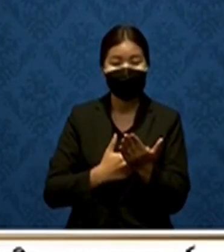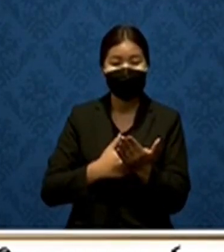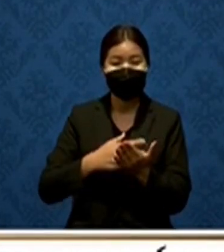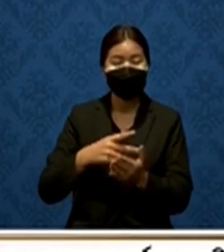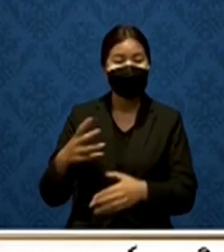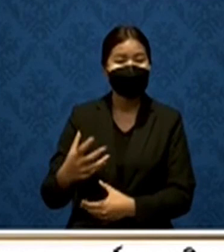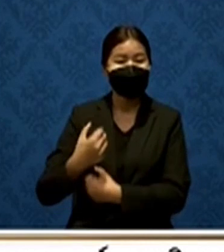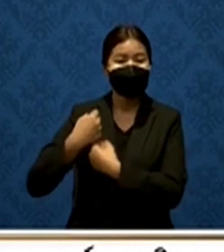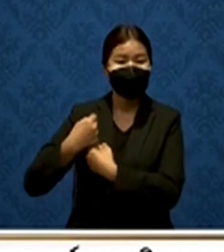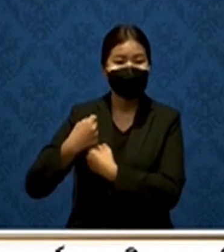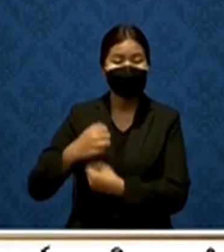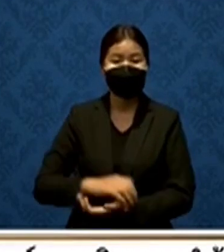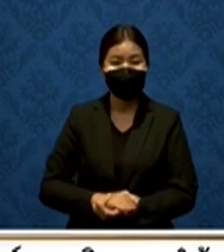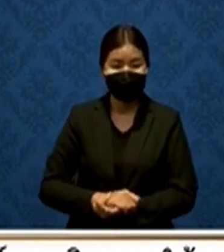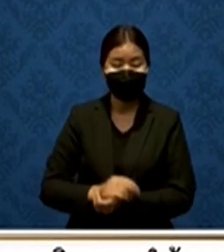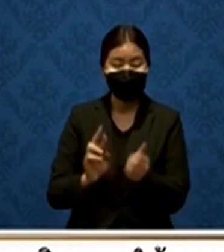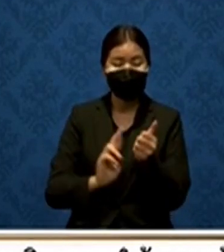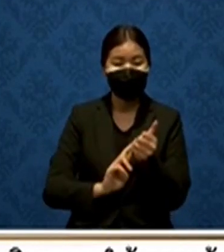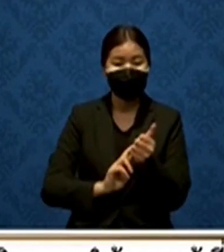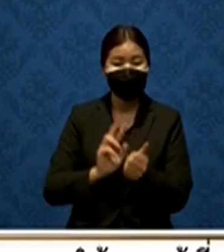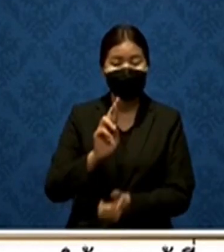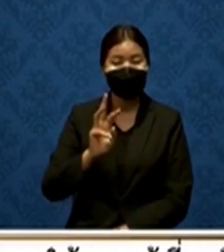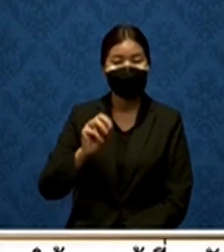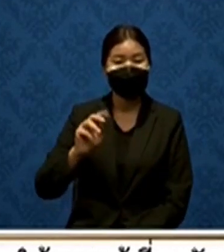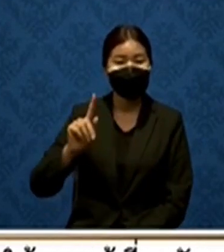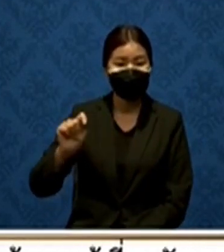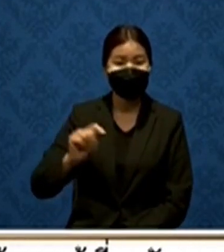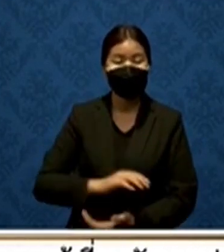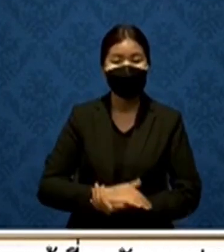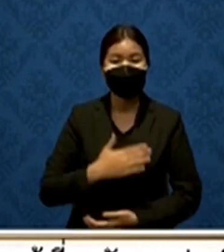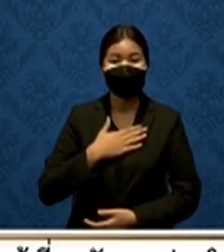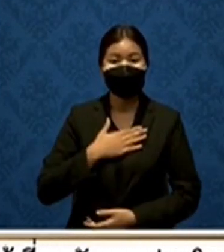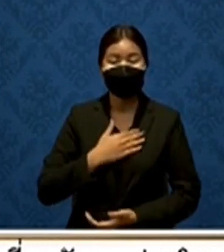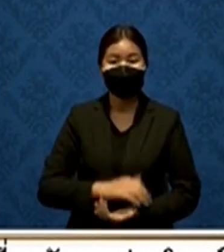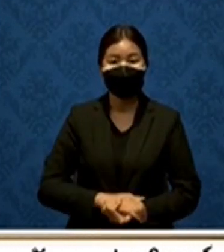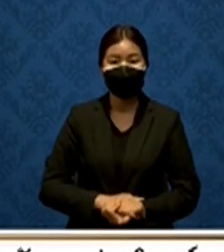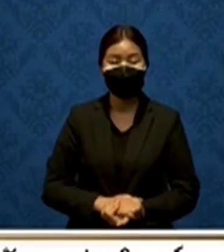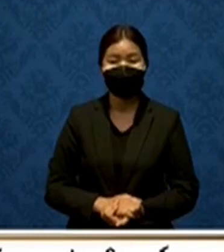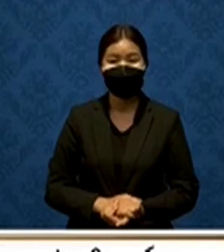รองนายกรฐมนรี และนำตีวาการกระส่งผานิตขอนิญาต